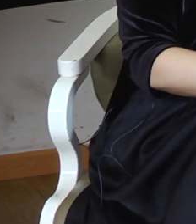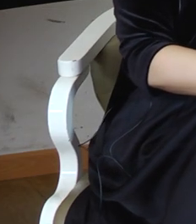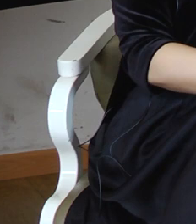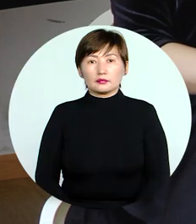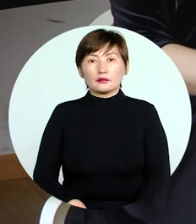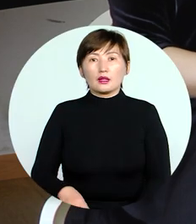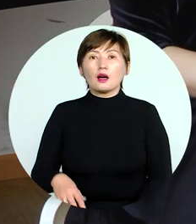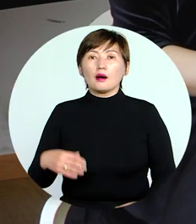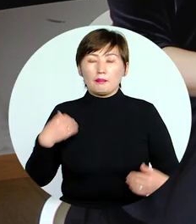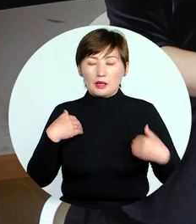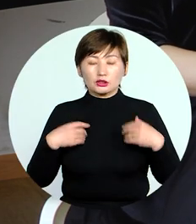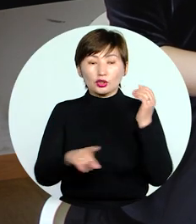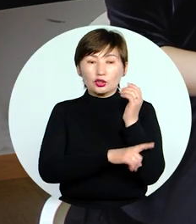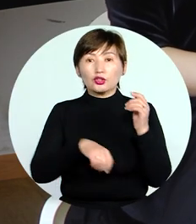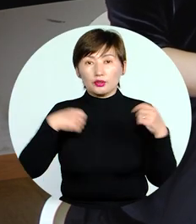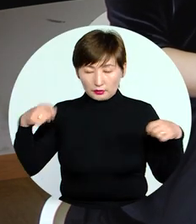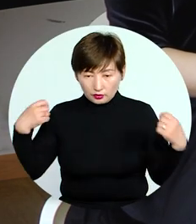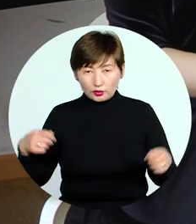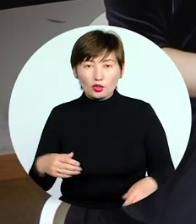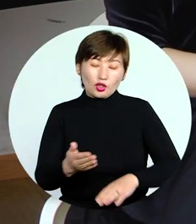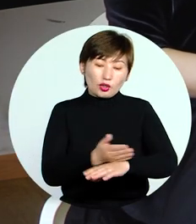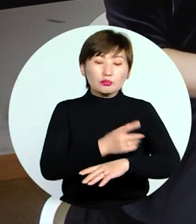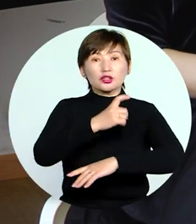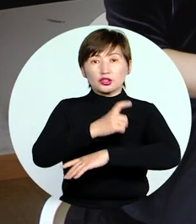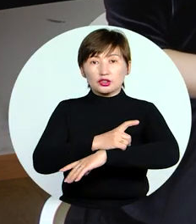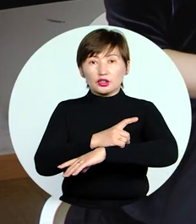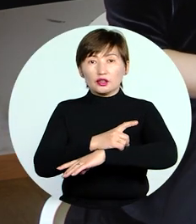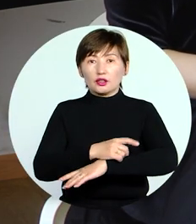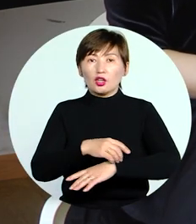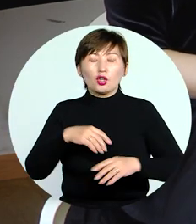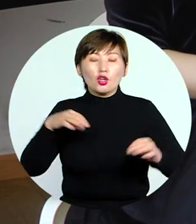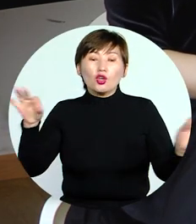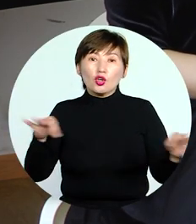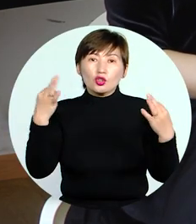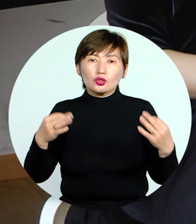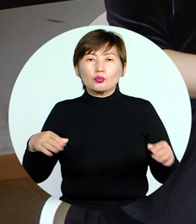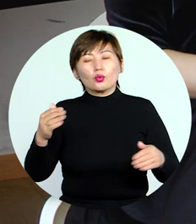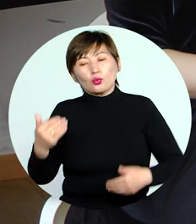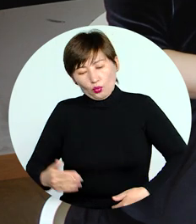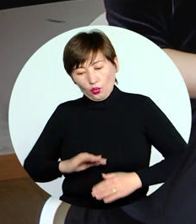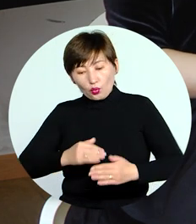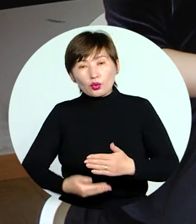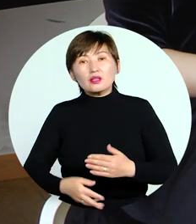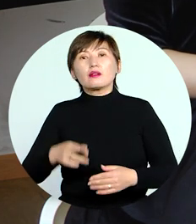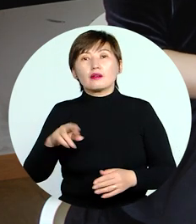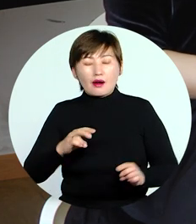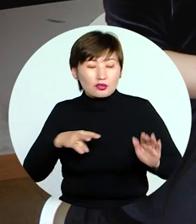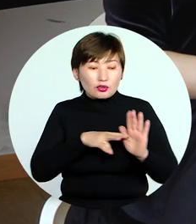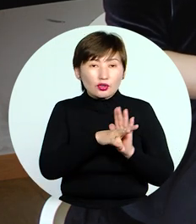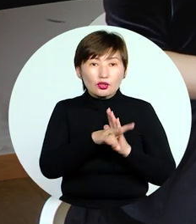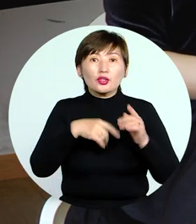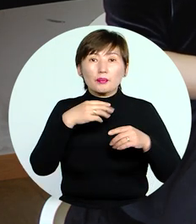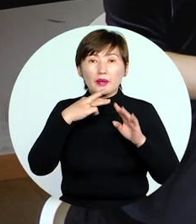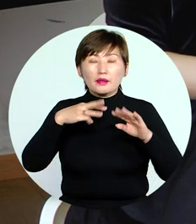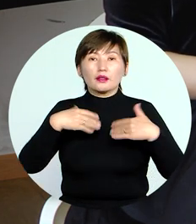Ганцэцэг багш энэ өдрийн мэнд хүргэе. Та өмнөх хичээлээр үзэгчдэд маань яг хөгжим урагт хэрхэн нөлөөлдөг талаар мэдээлэл өгсөн. Тэгвэл энэ удаагийн